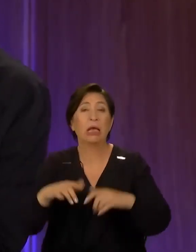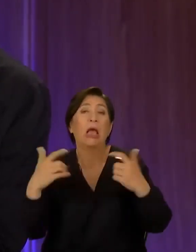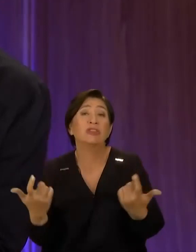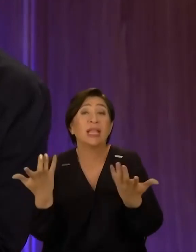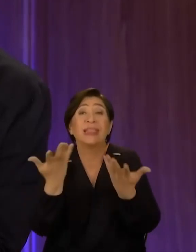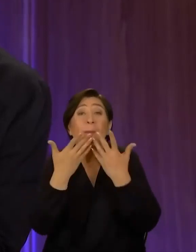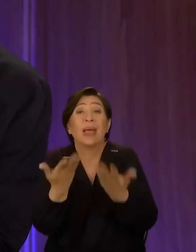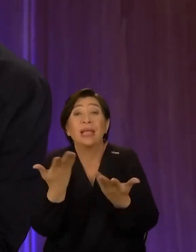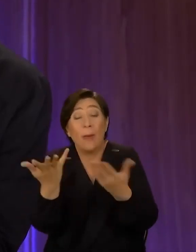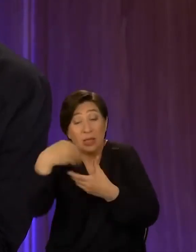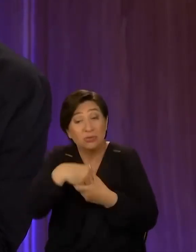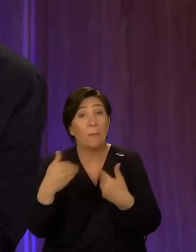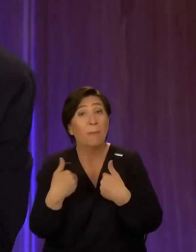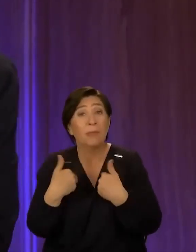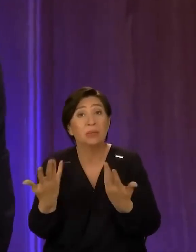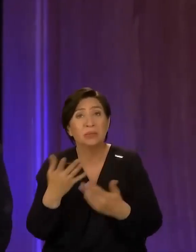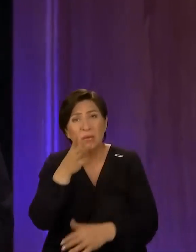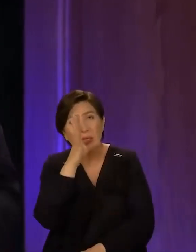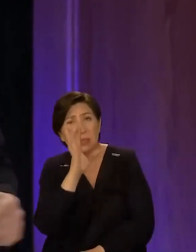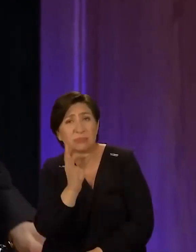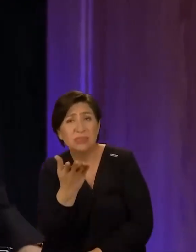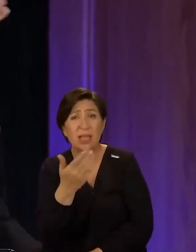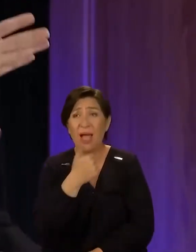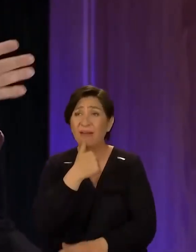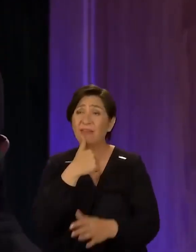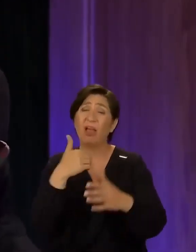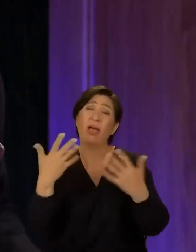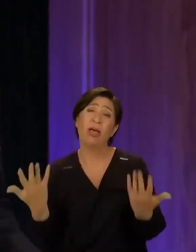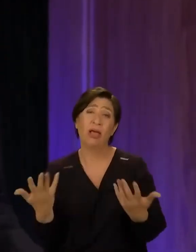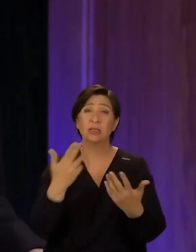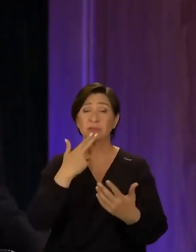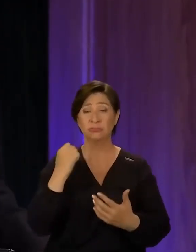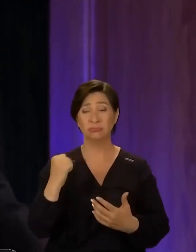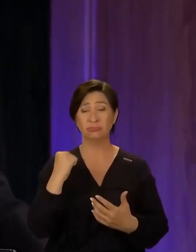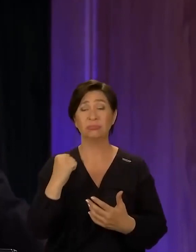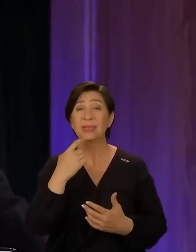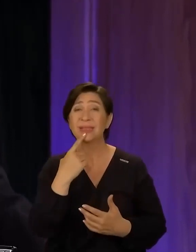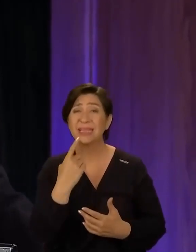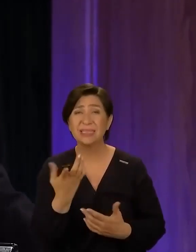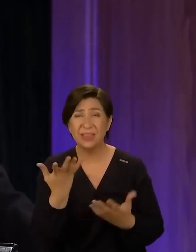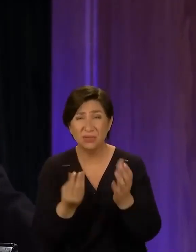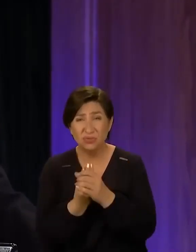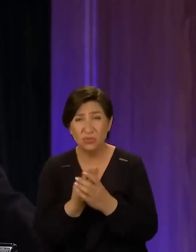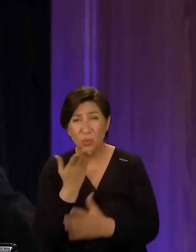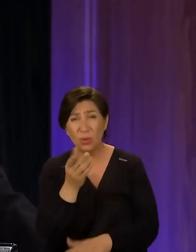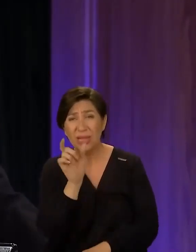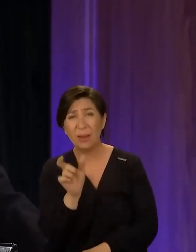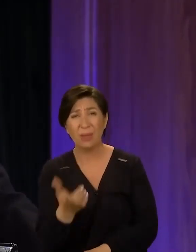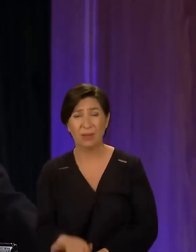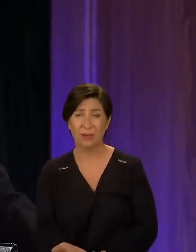Niye ben kapsandım ya? Ayrıca sen kimsin? Erkekler gevşek, kadınlar sıkı sıkı. Yani bu nereden çıkıyor